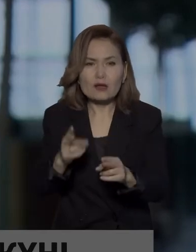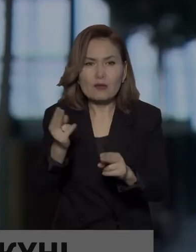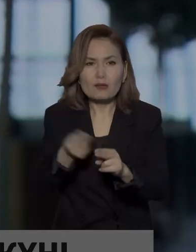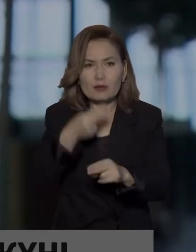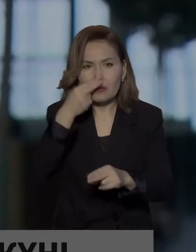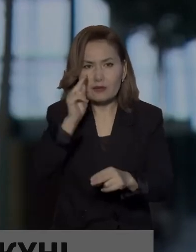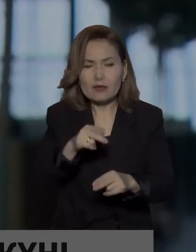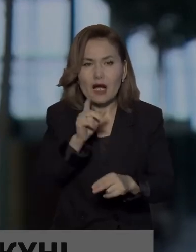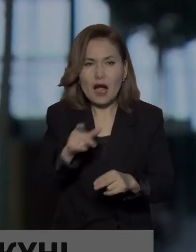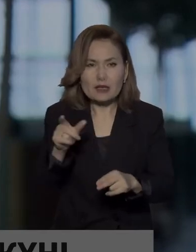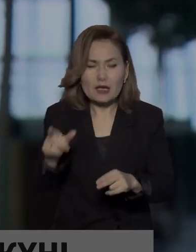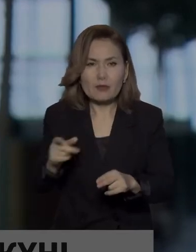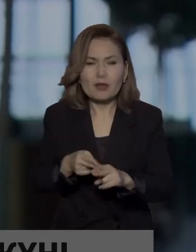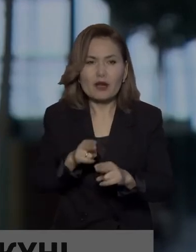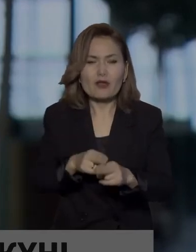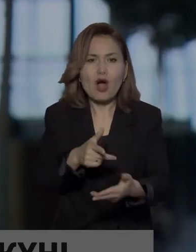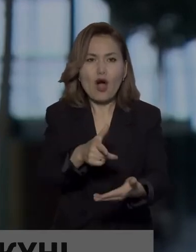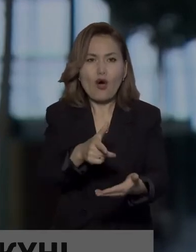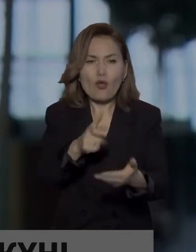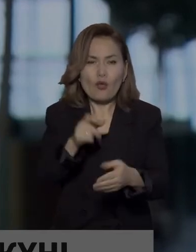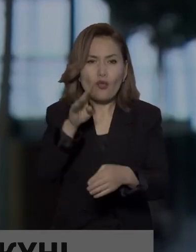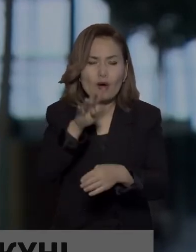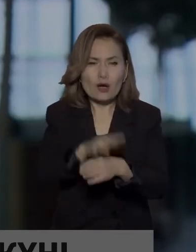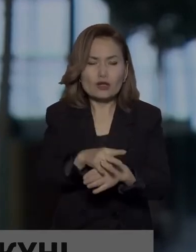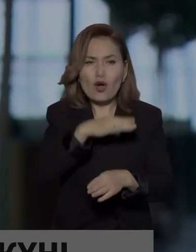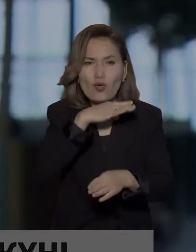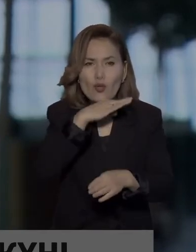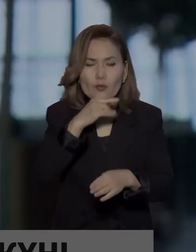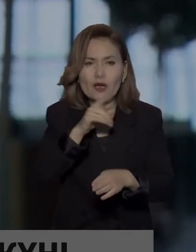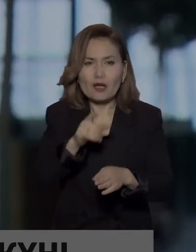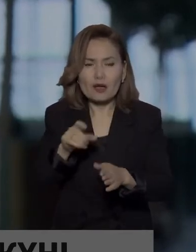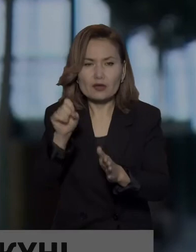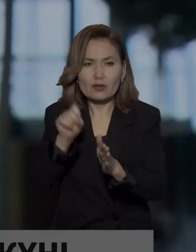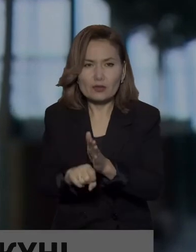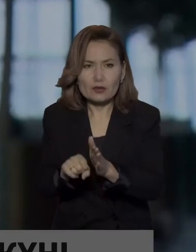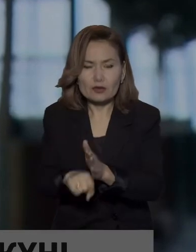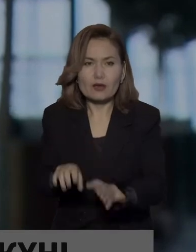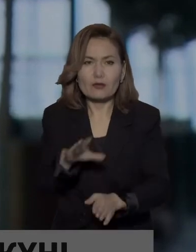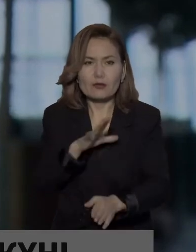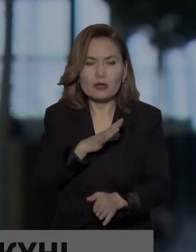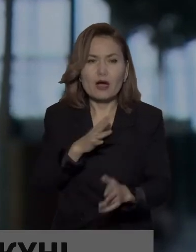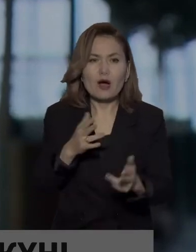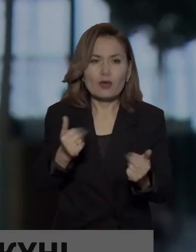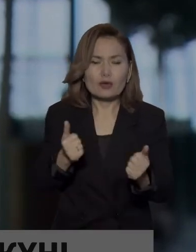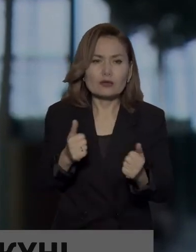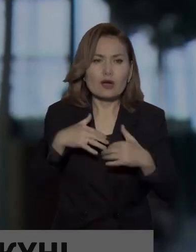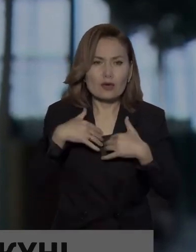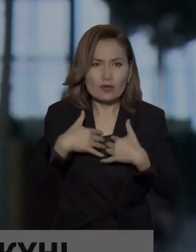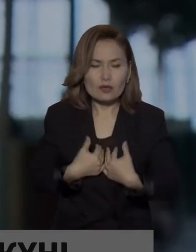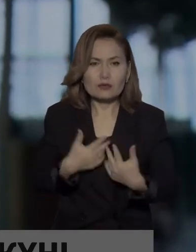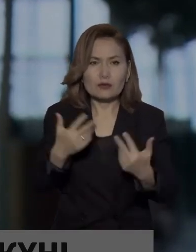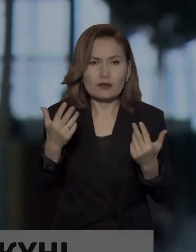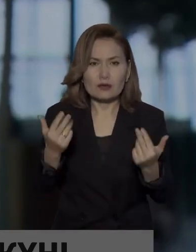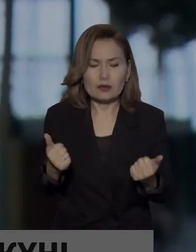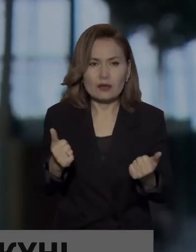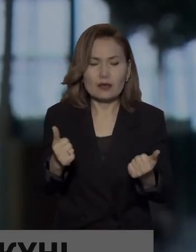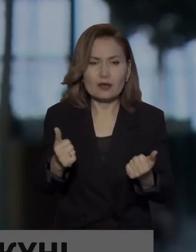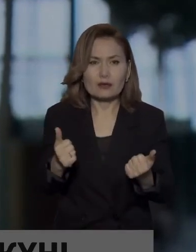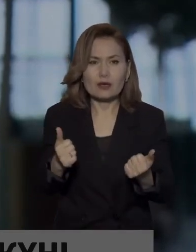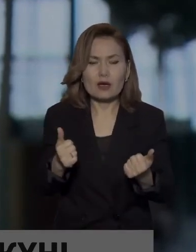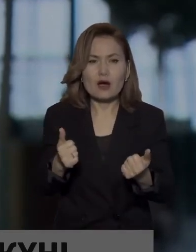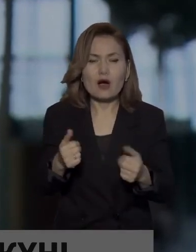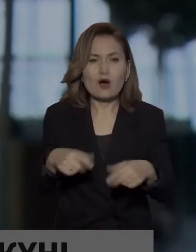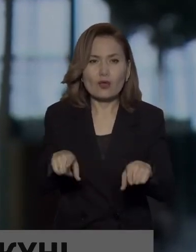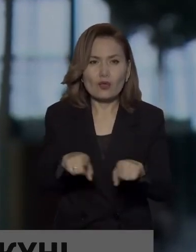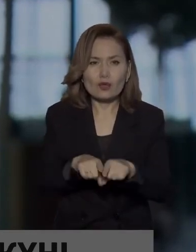елімізге, жұртымызға жаңағы оқ атып, қаншама қасіретке душар етті. Сондықтан біз